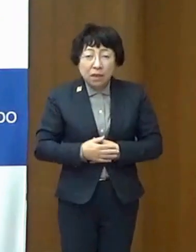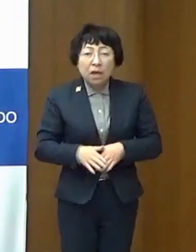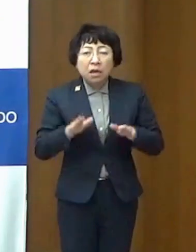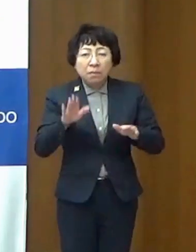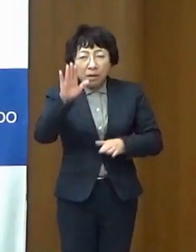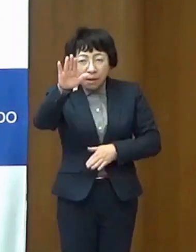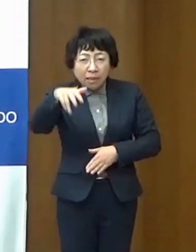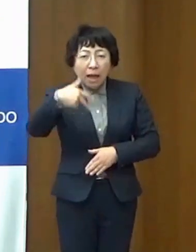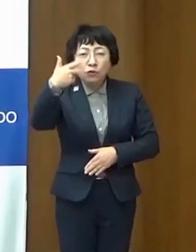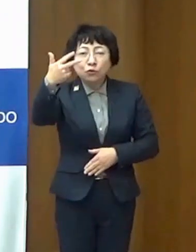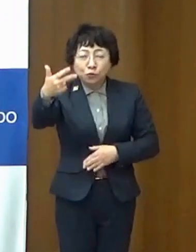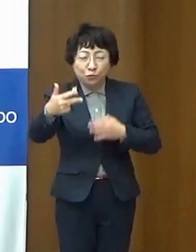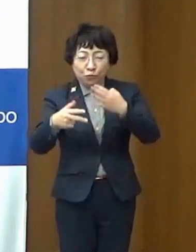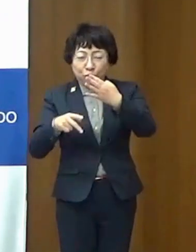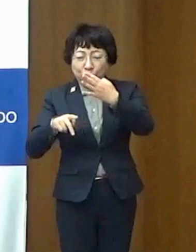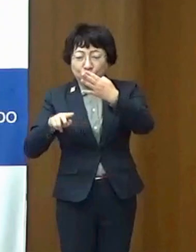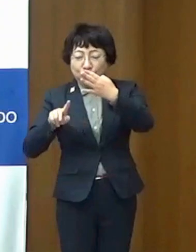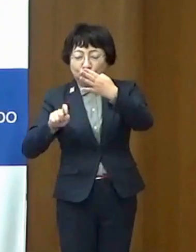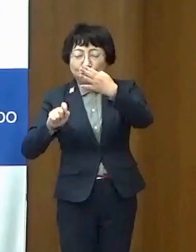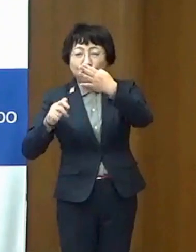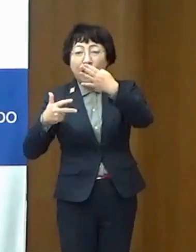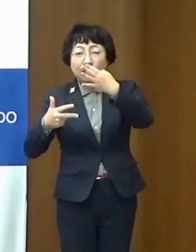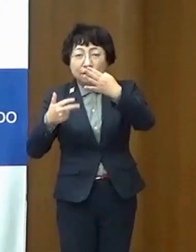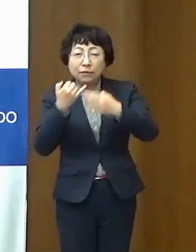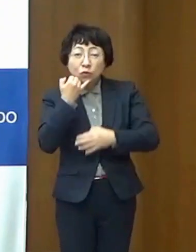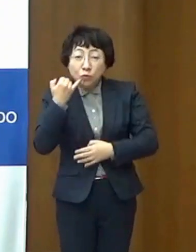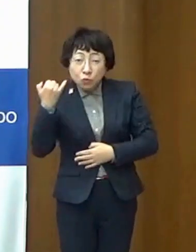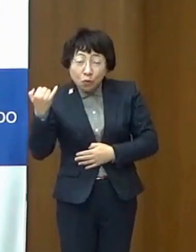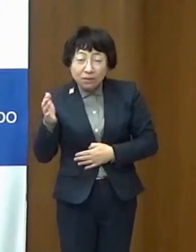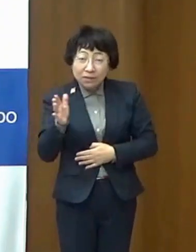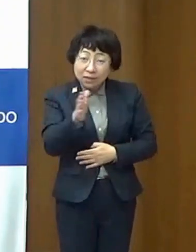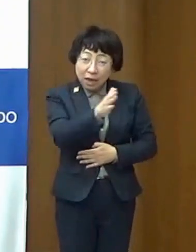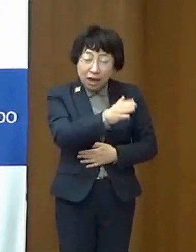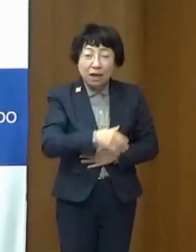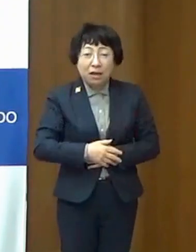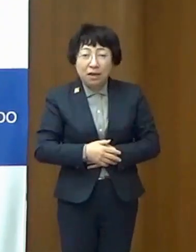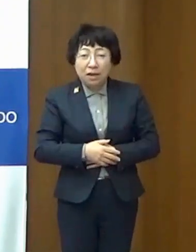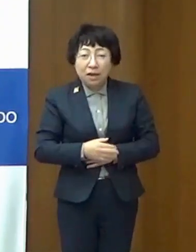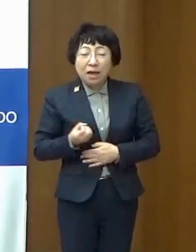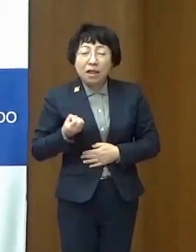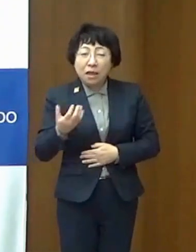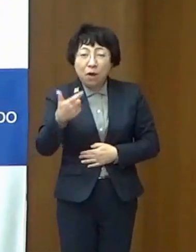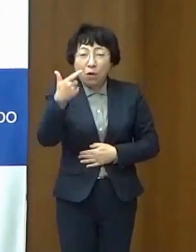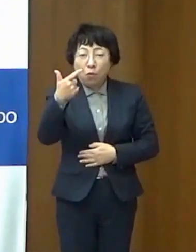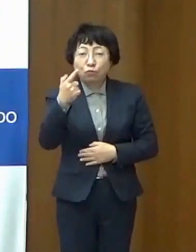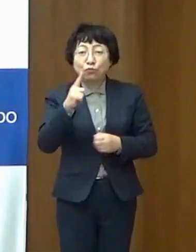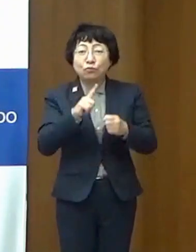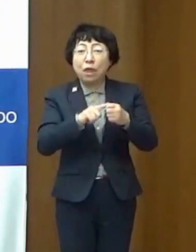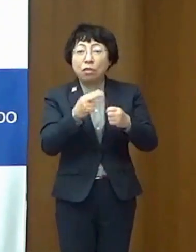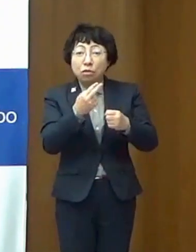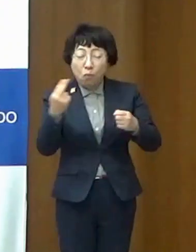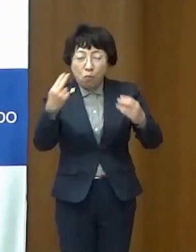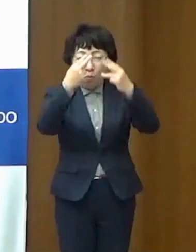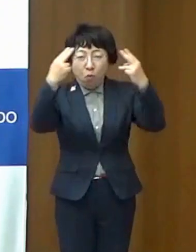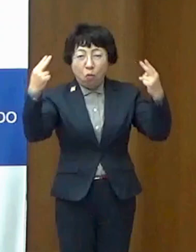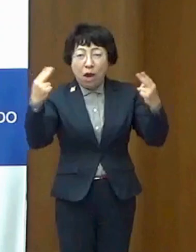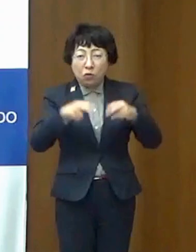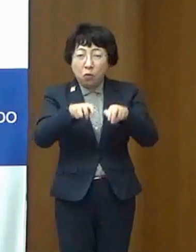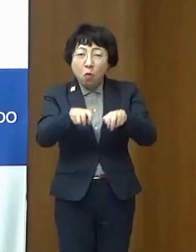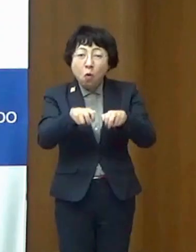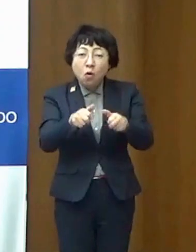よ来週4月17日の、水曜日から、令和6年度の、北海道競馬が開